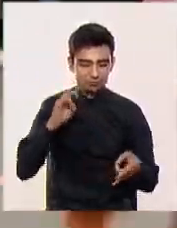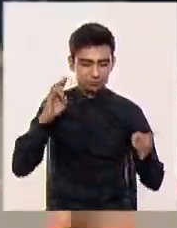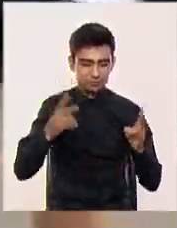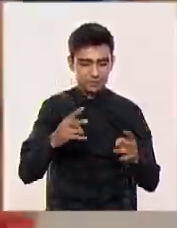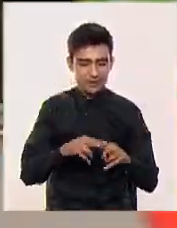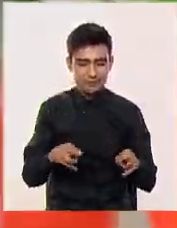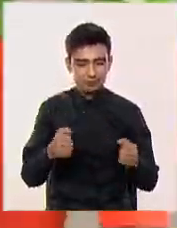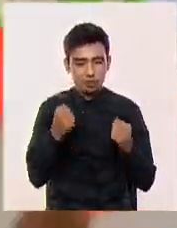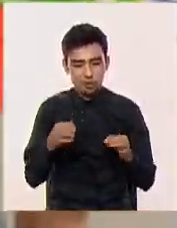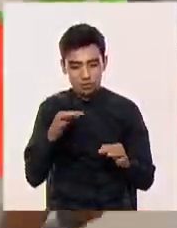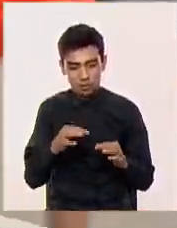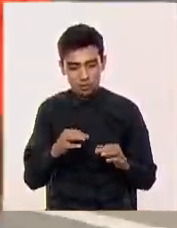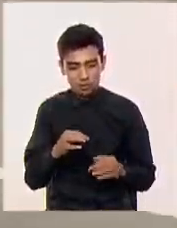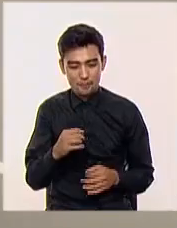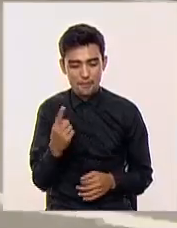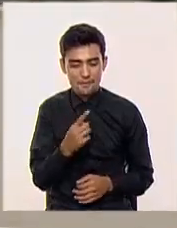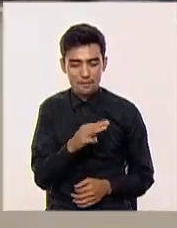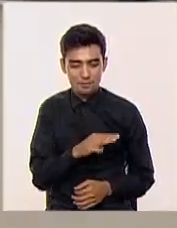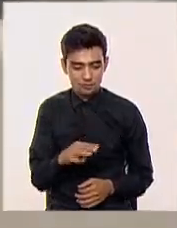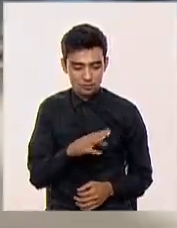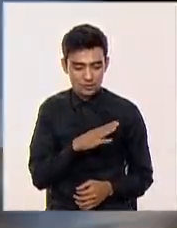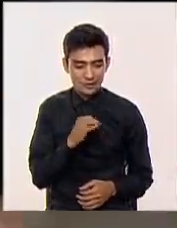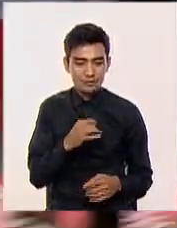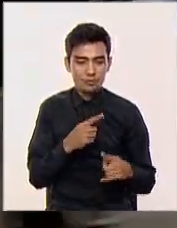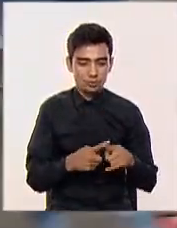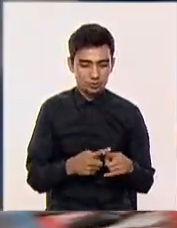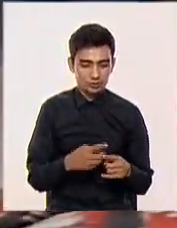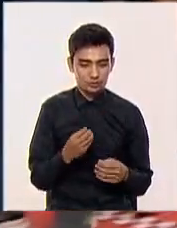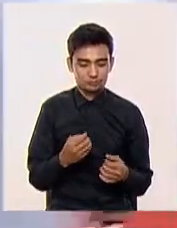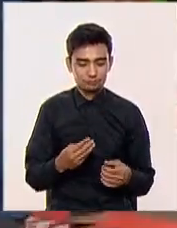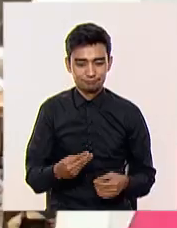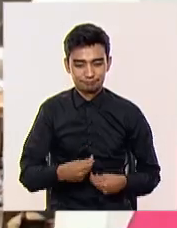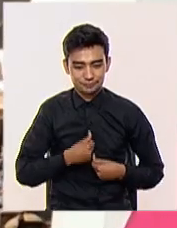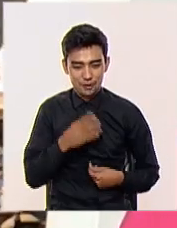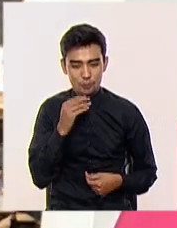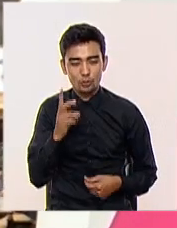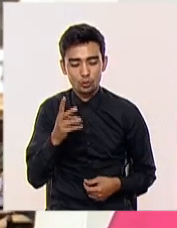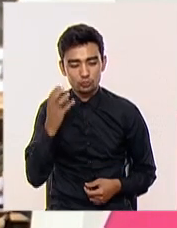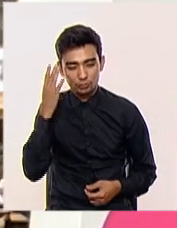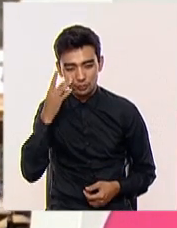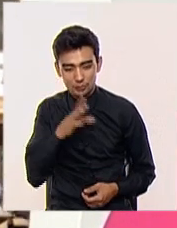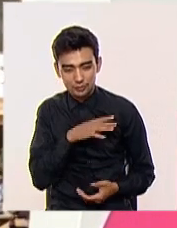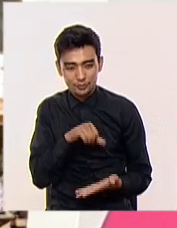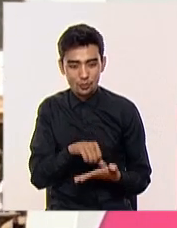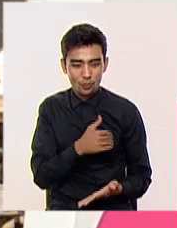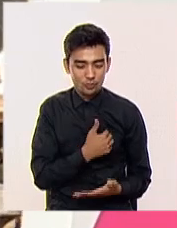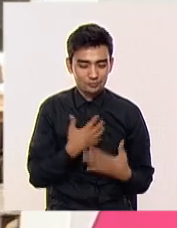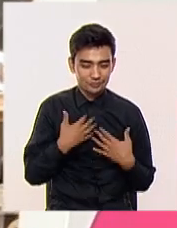спортивных мероприятий покоряет с первых минут. И это дает дополнительный стимул для тех, кто еще раздумывает стать на путь